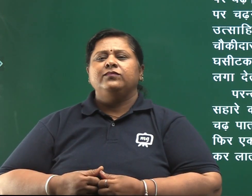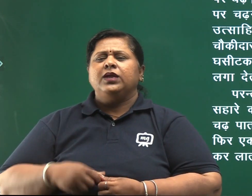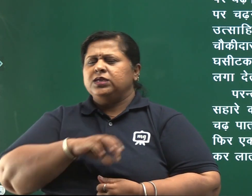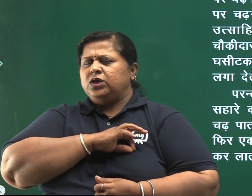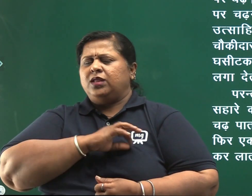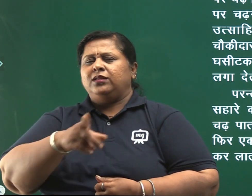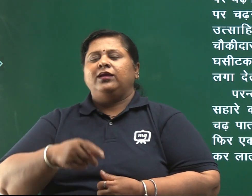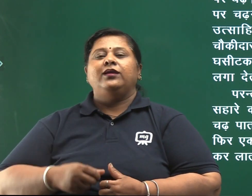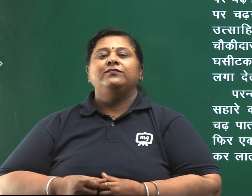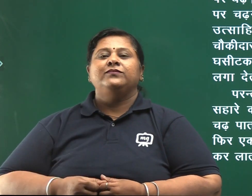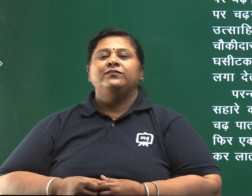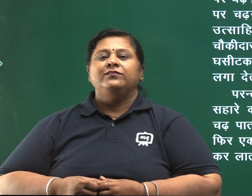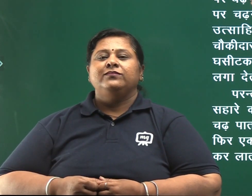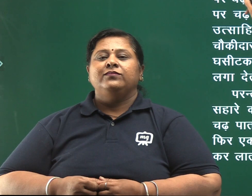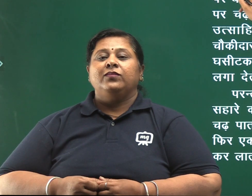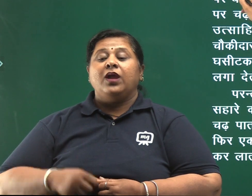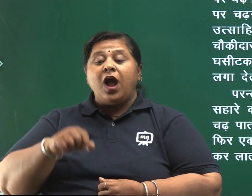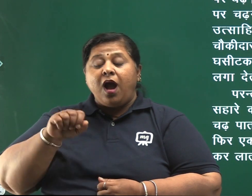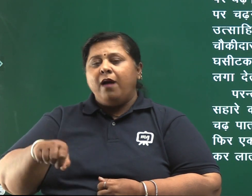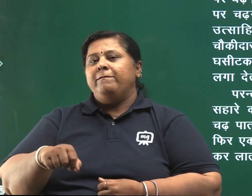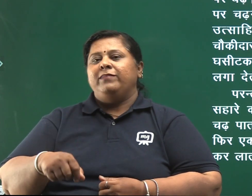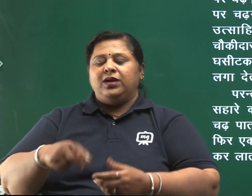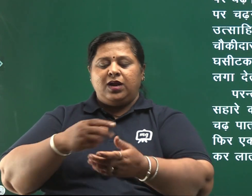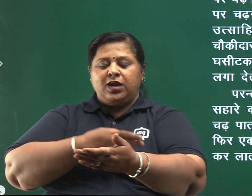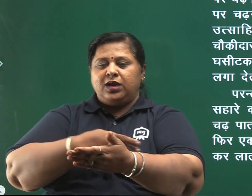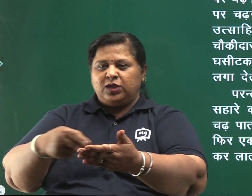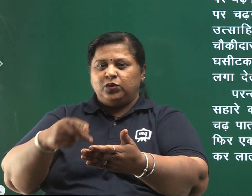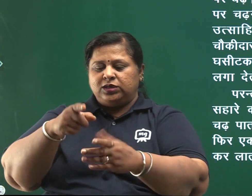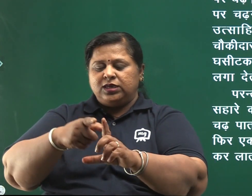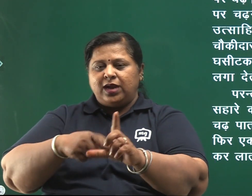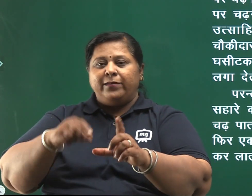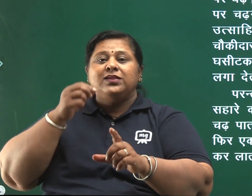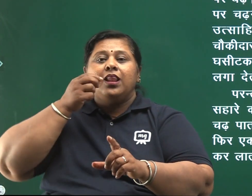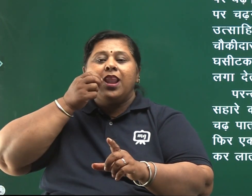चाहती थी कि अब यासुकी-चान भी